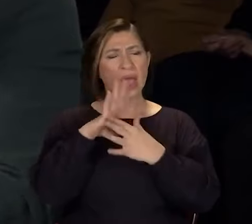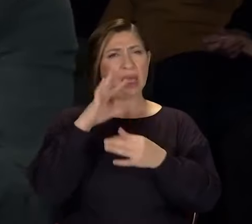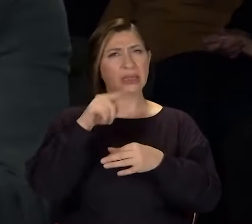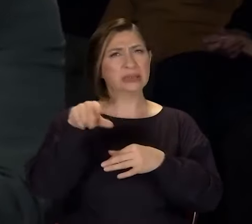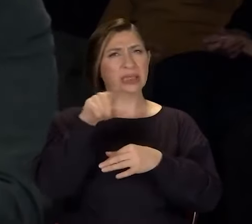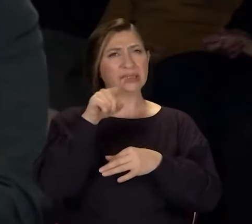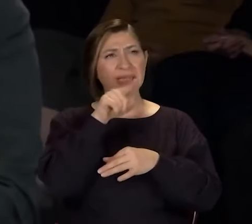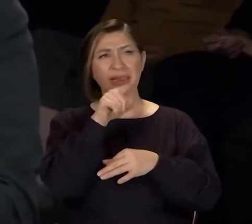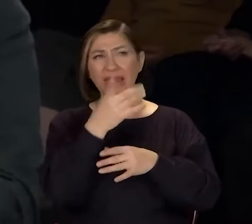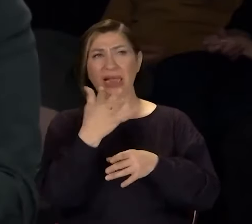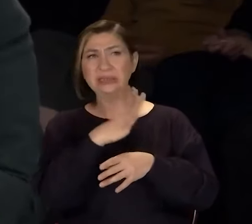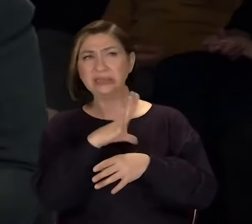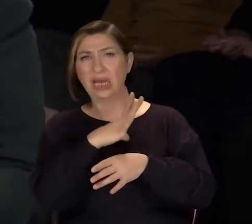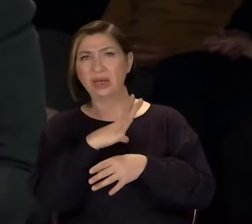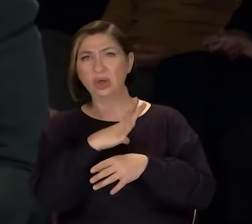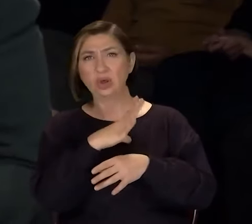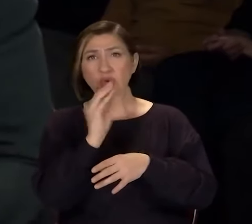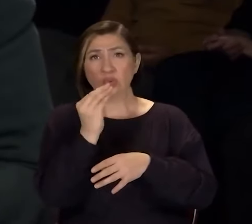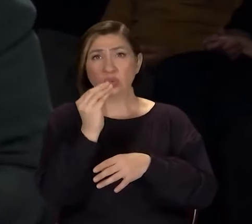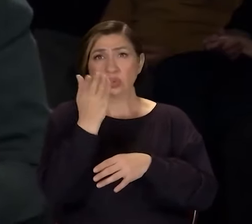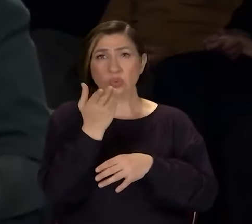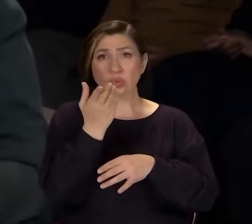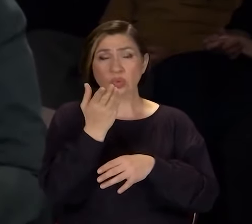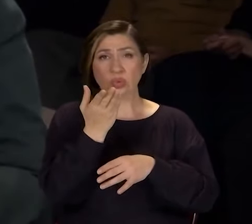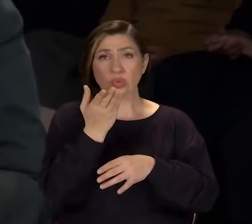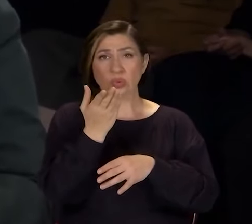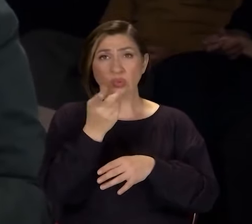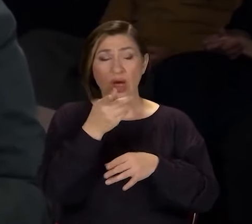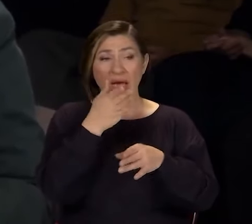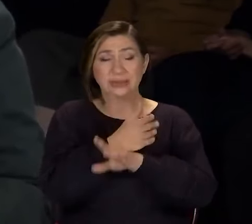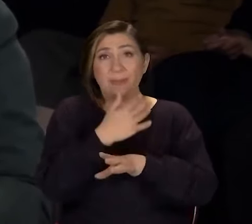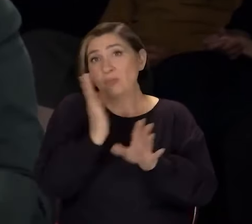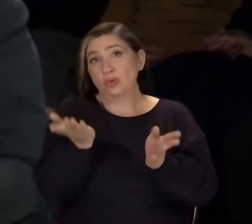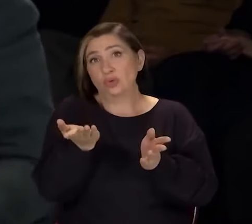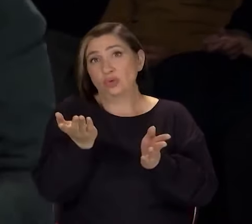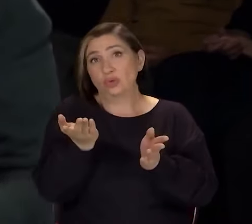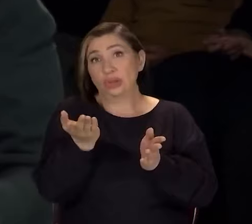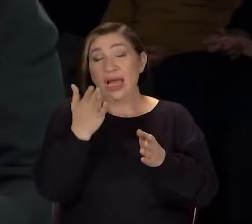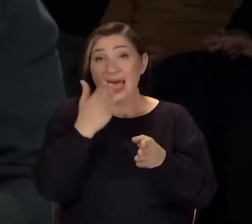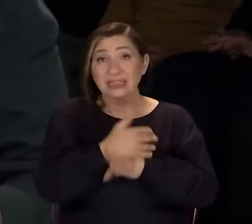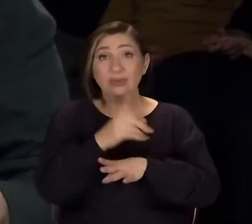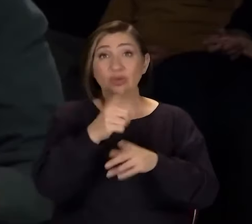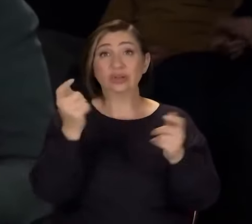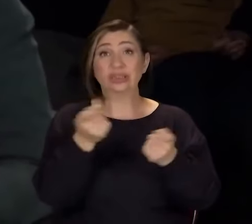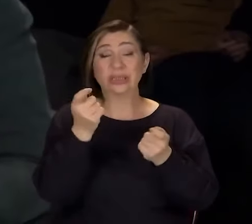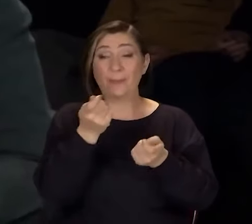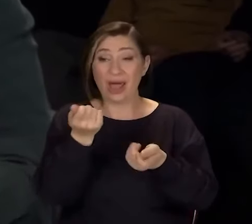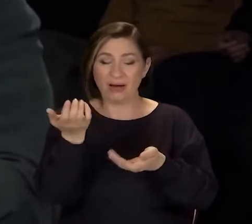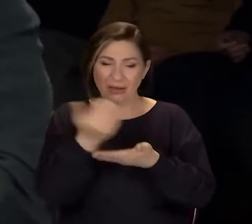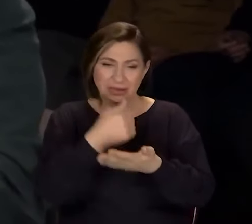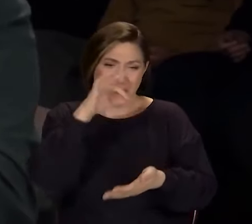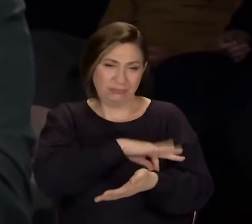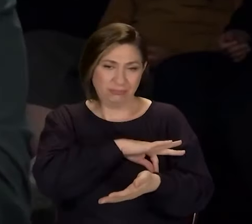insanlar senden ne ister? Çocuksun. Bunu aslında bilmiyorsun. Çünkü aslında bu işe para